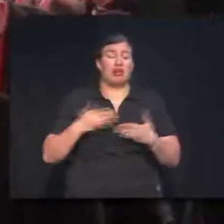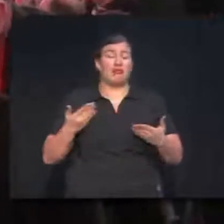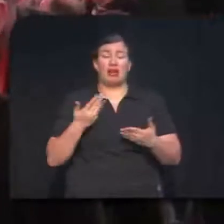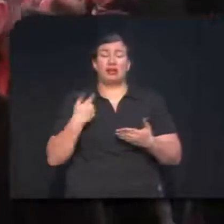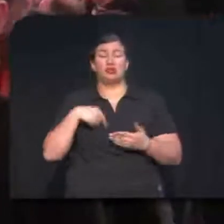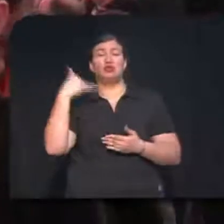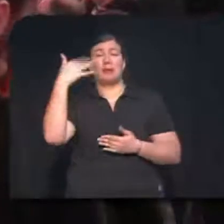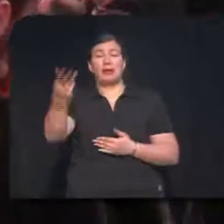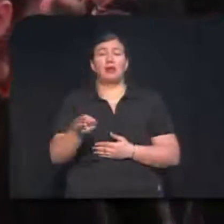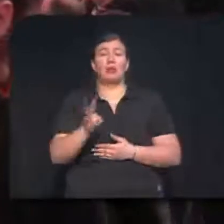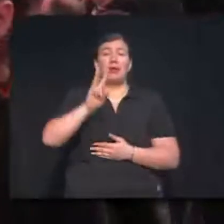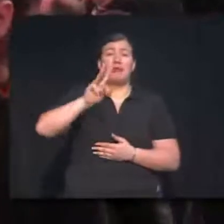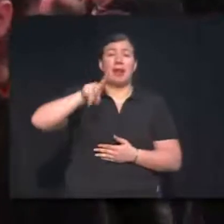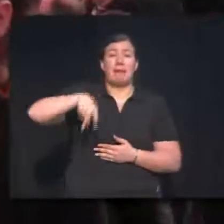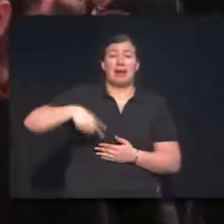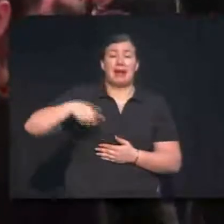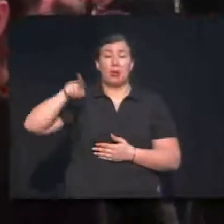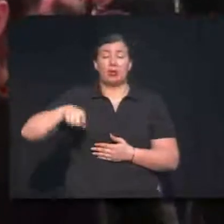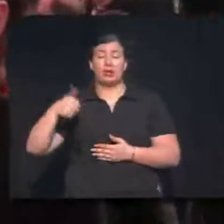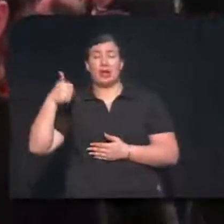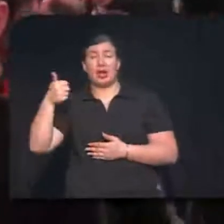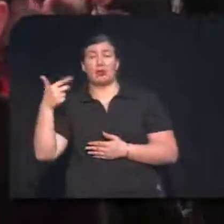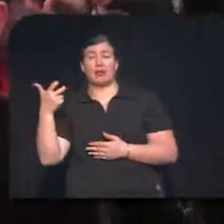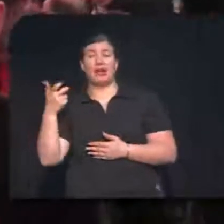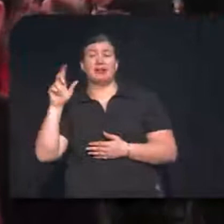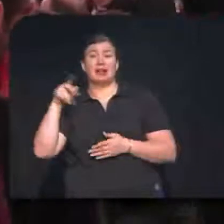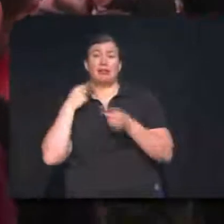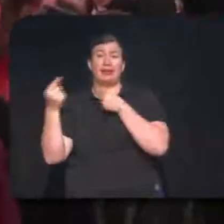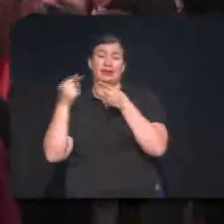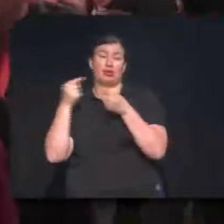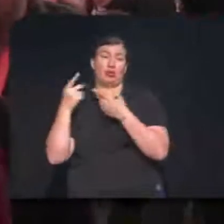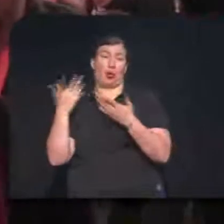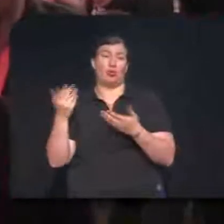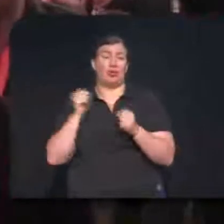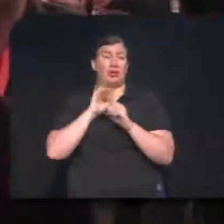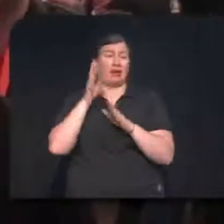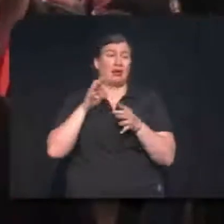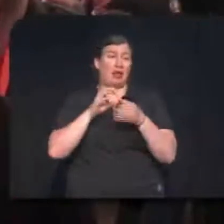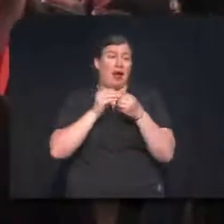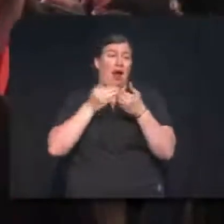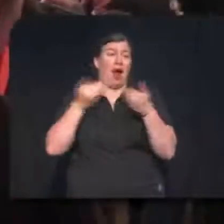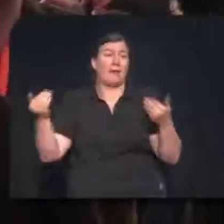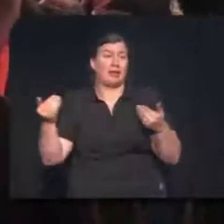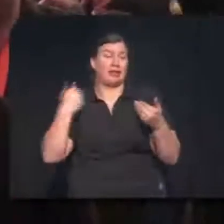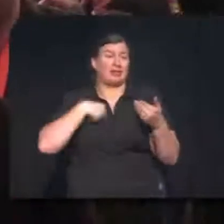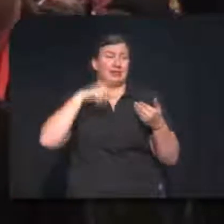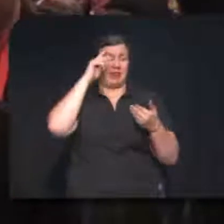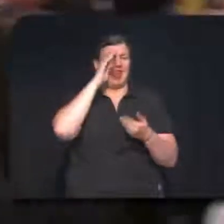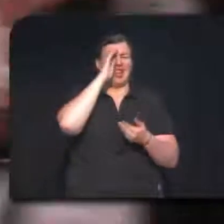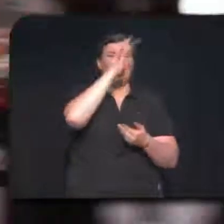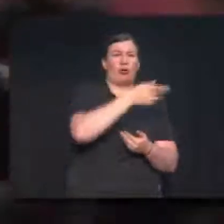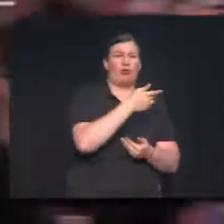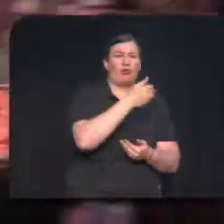diskutieren und uns da auch noch mal viel klarer abzugrenzen gehen die ganzen Idioten der AFD vielen Dank